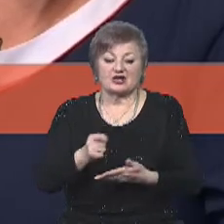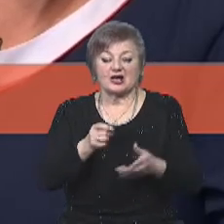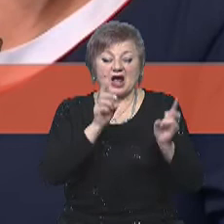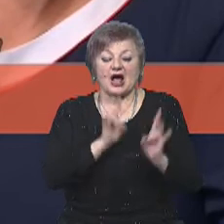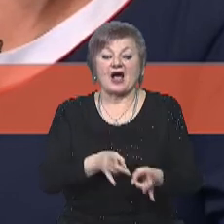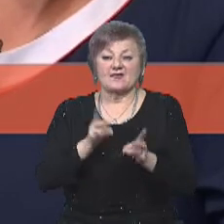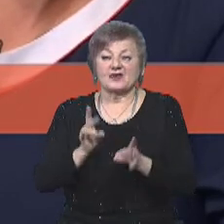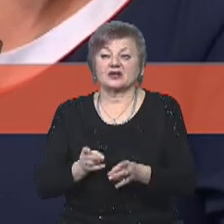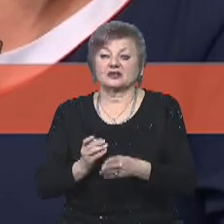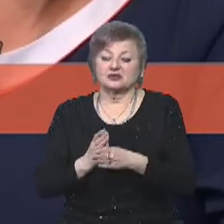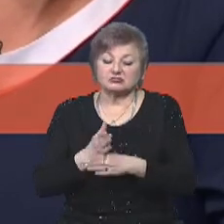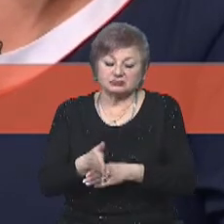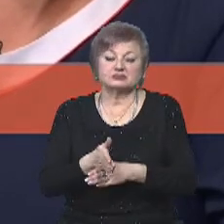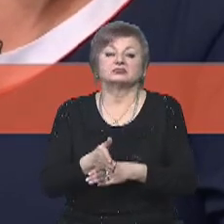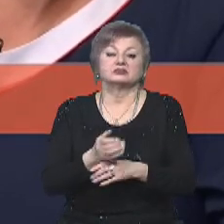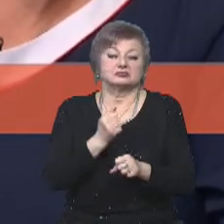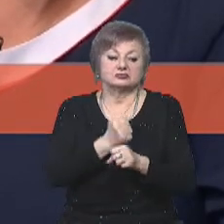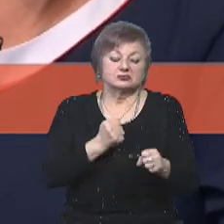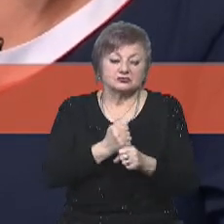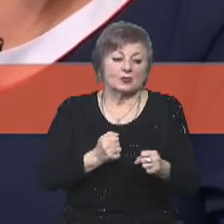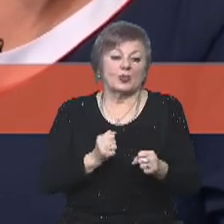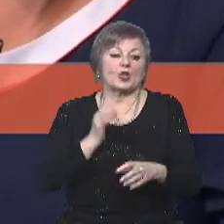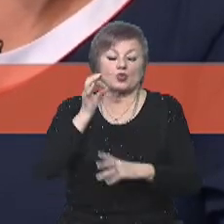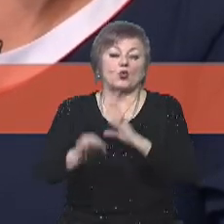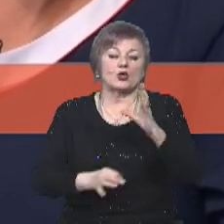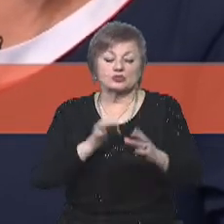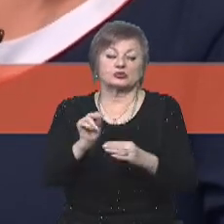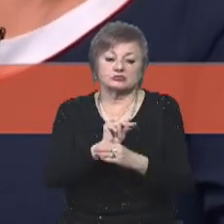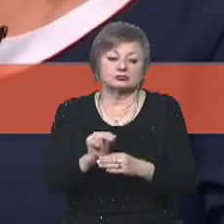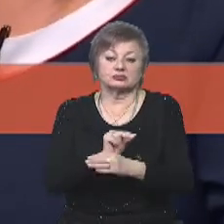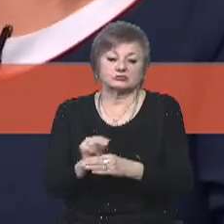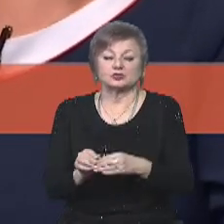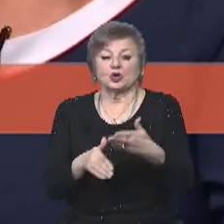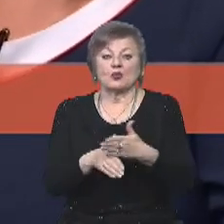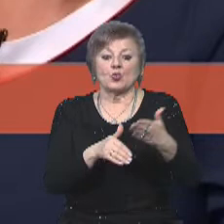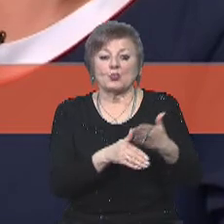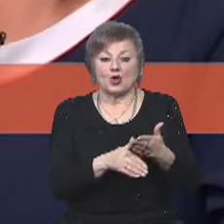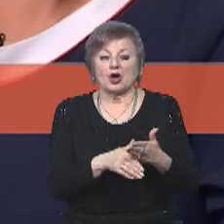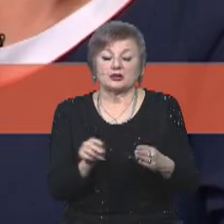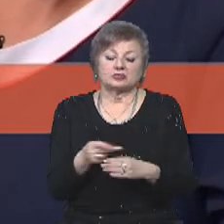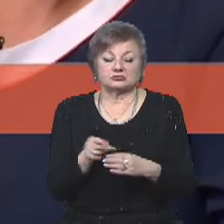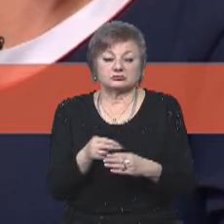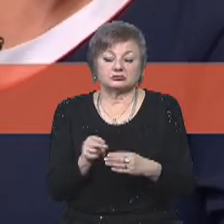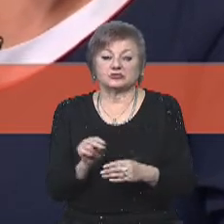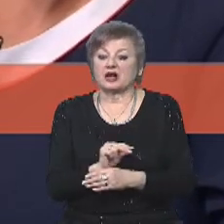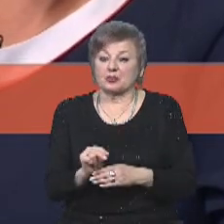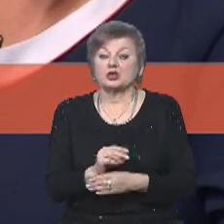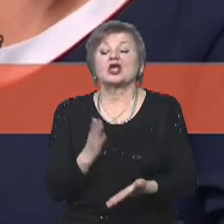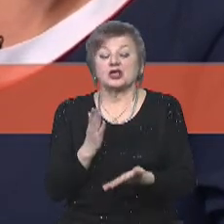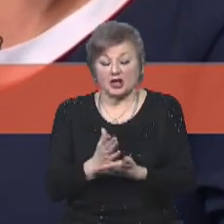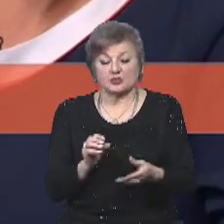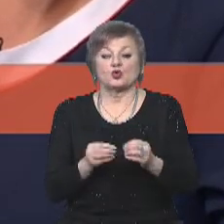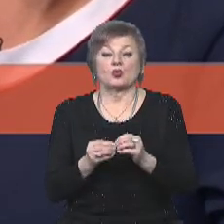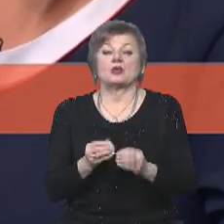аварийка на полную катушку работает круглосуточно и помогает вытягивать ситуацию. Поэтому есть